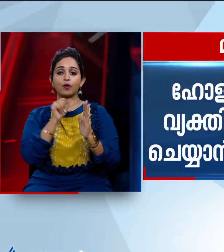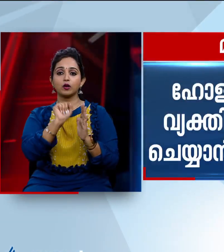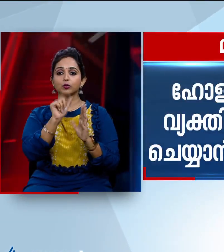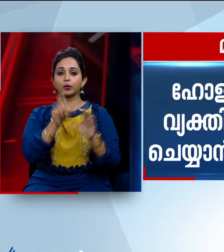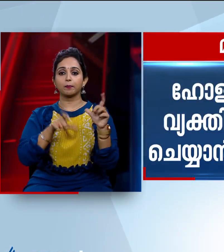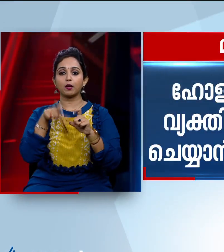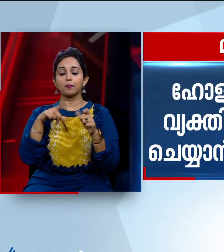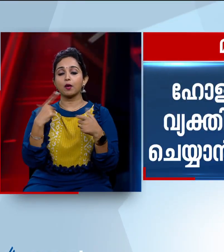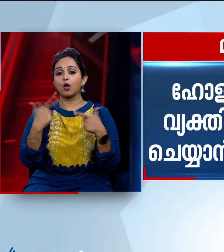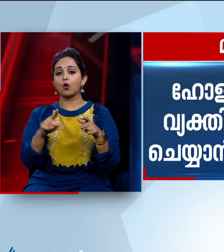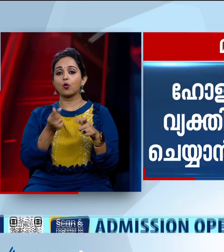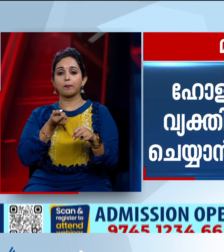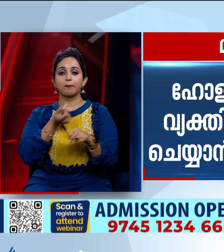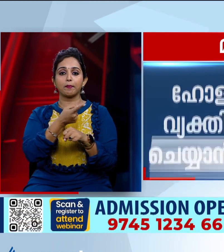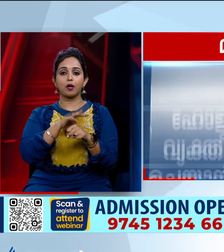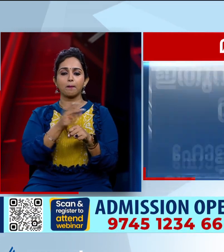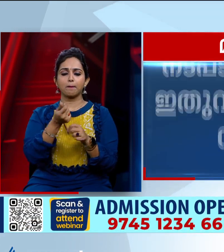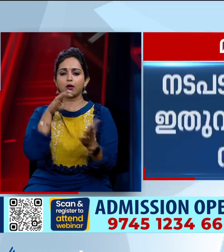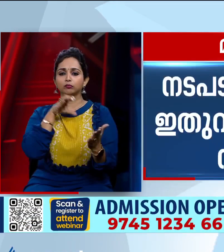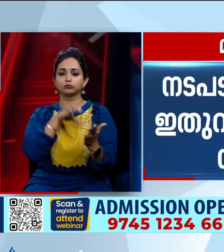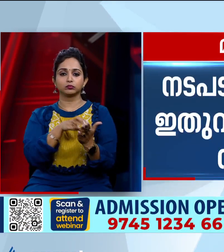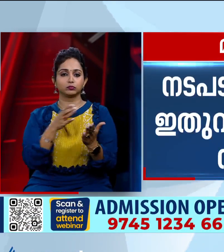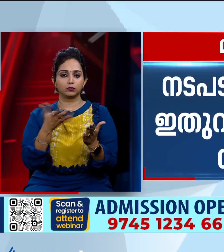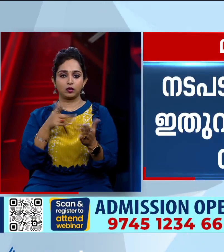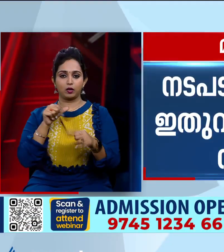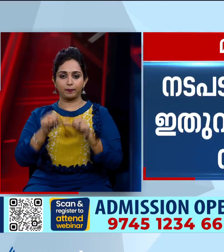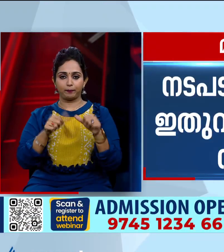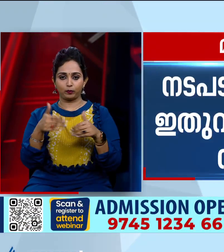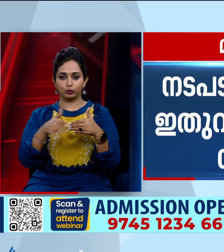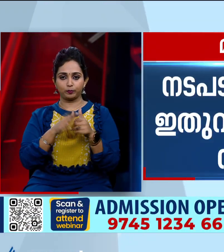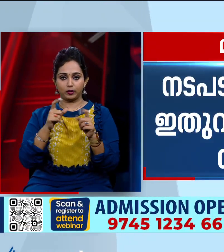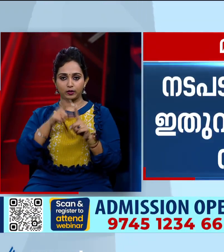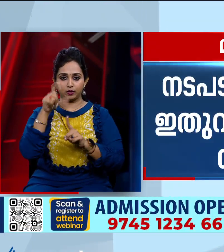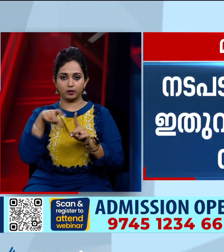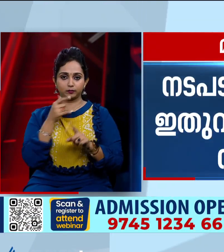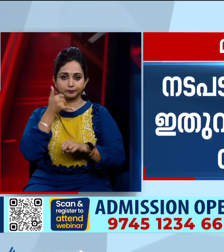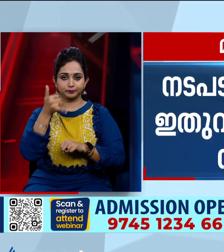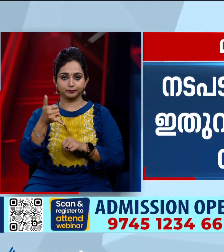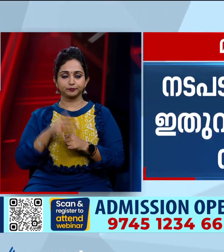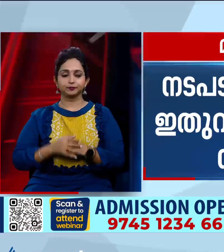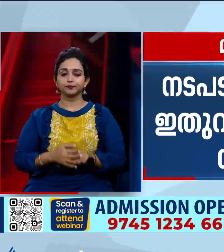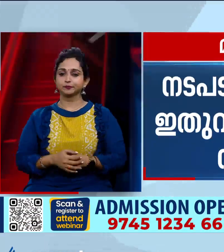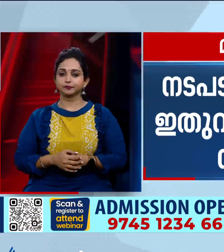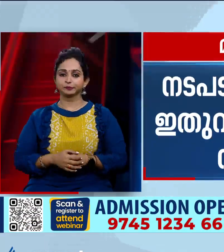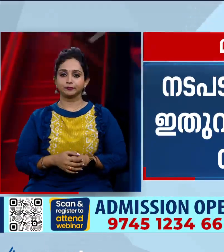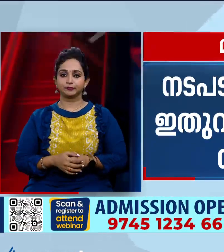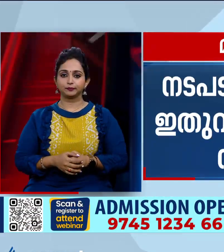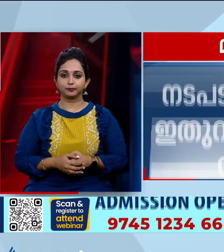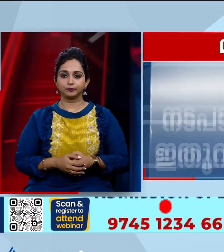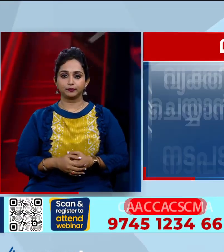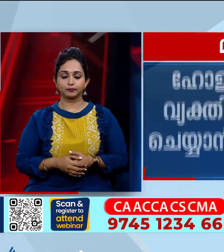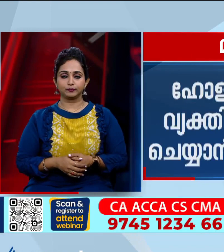തുക ഇതുവരെ കെട്ടിവെക്കാത്ത സാഹചര്യത്തിലാണ് നടപടി. ധനേഷ് രവീന്ദ്രനുണ്ട്. ധനേഷ്, വിശദാംശങ്ങൾ.